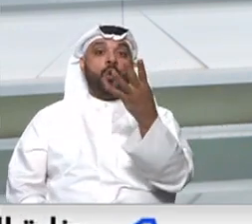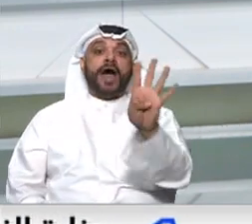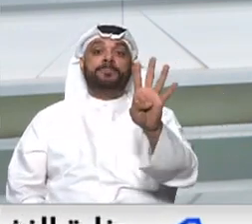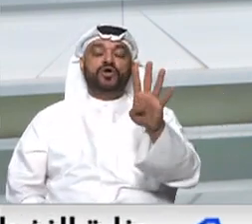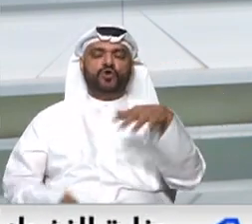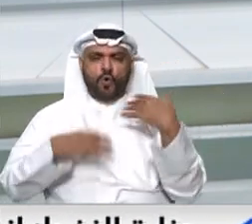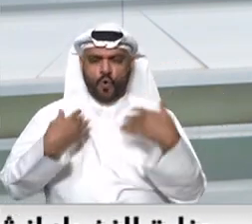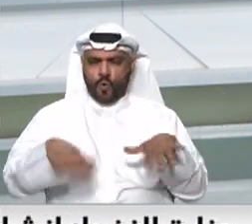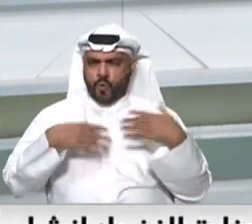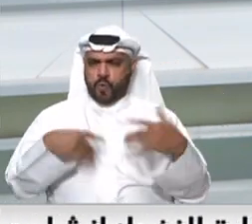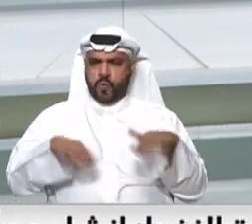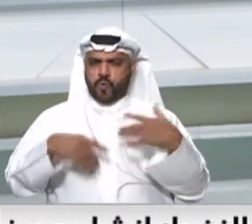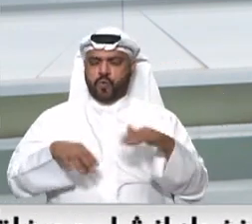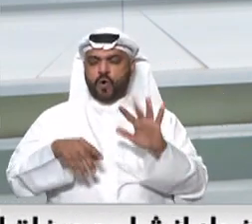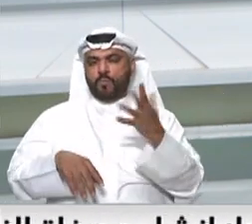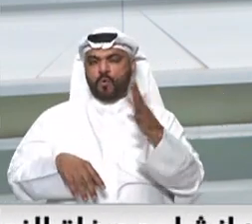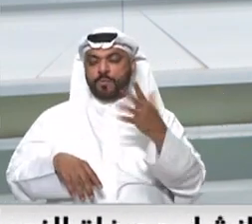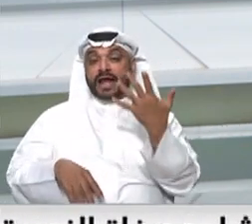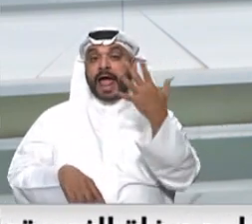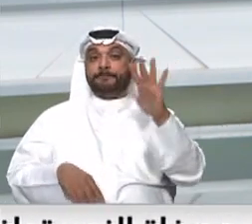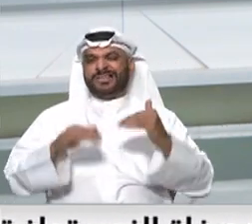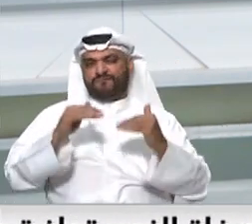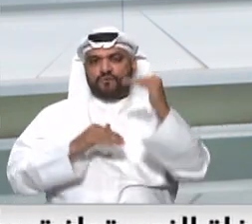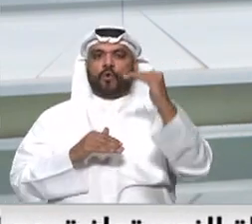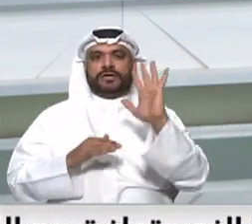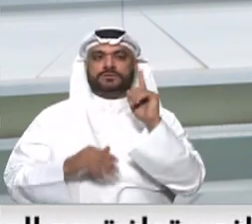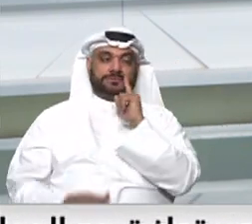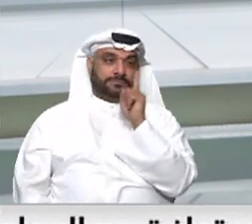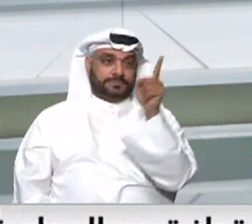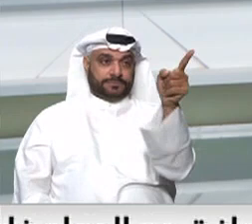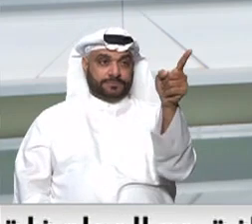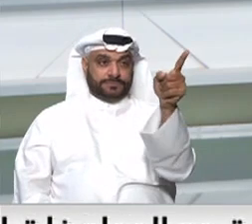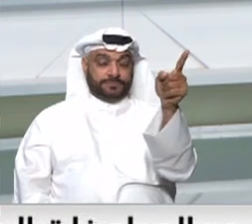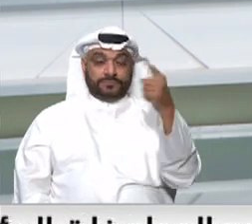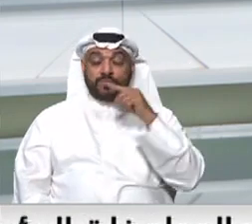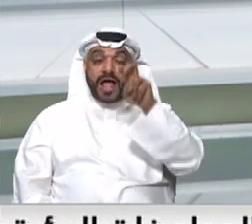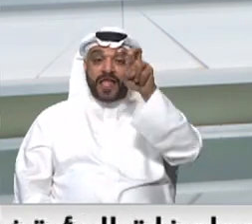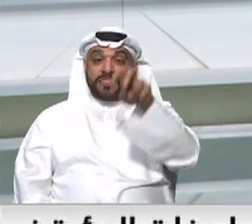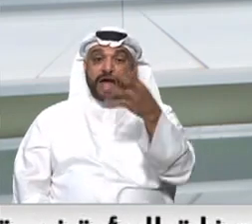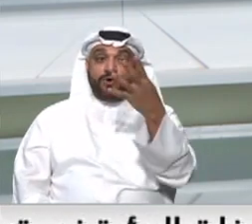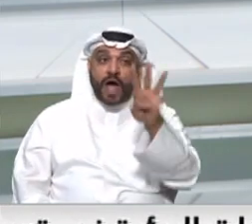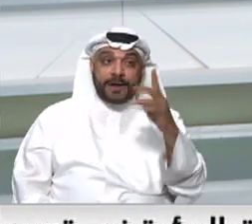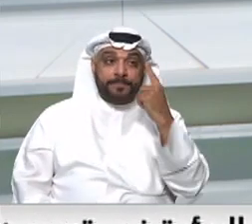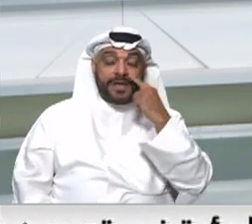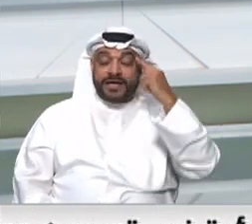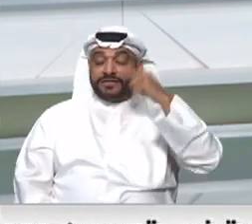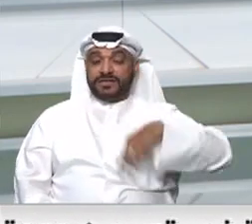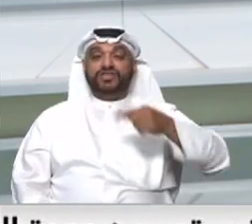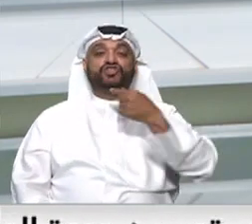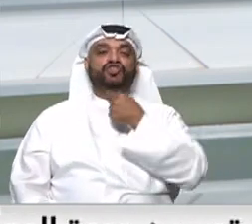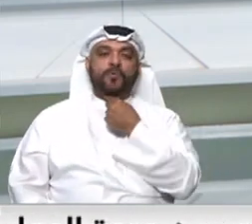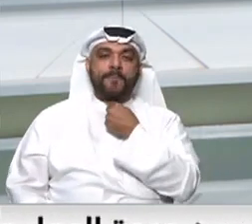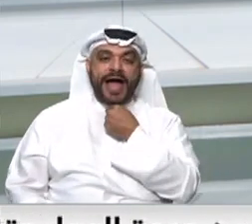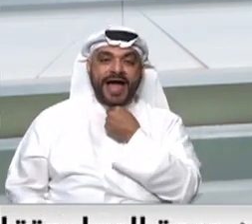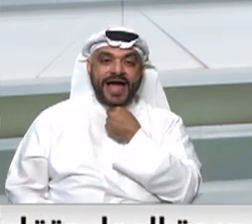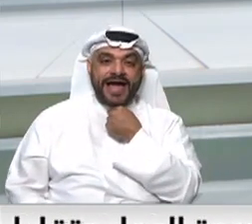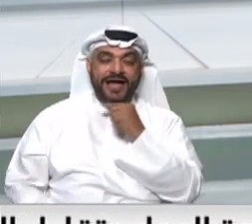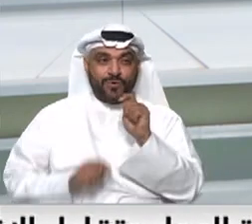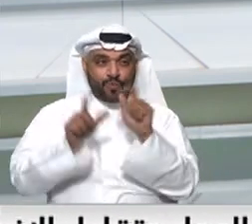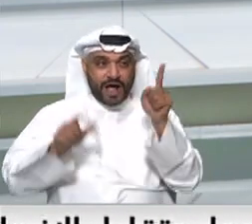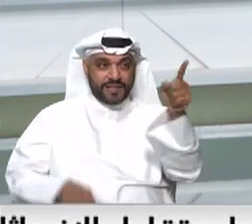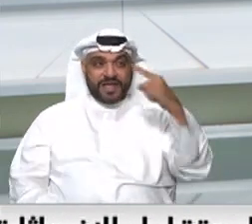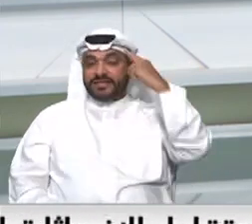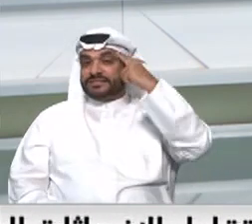اعلى من ذلك والهوى الشمال الغربي النشط على فترات خلال النهار من 12 الى 40 كيلو متر في الساعه وايضا تتراجع سرعته خلال